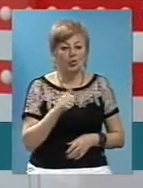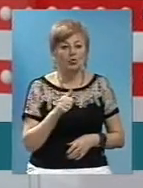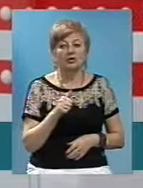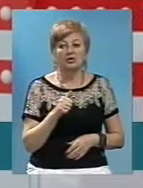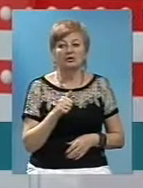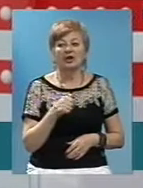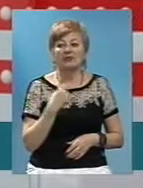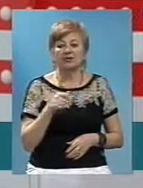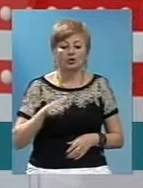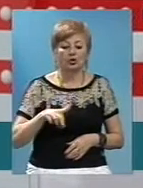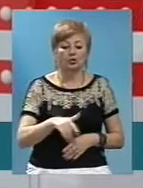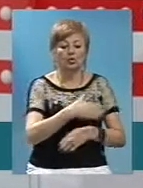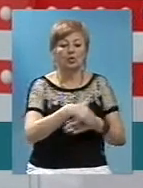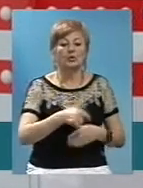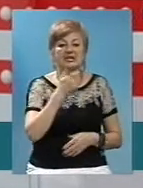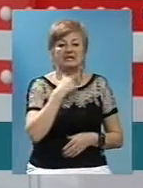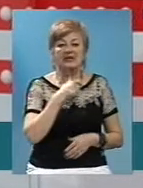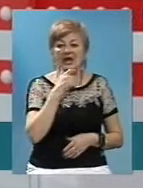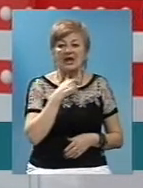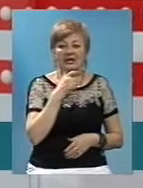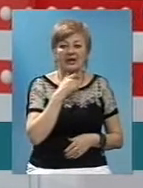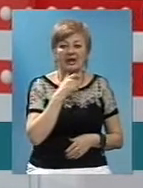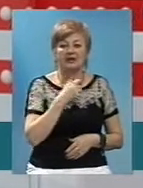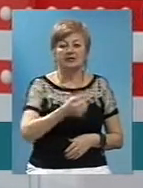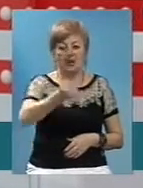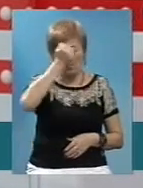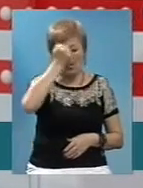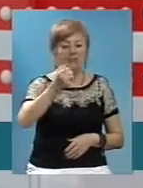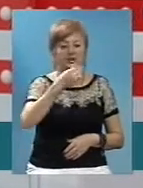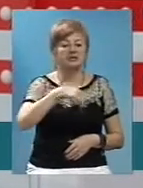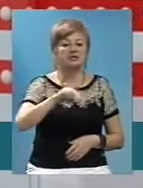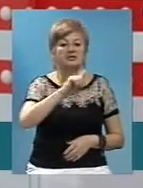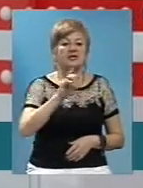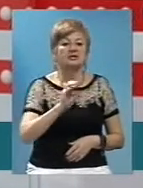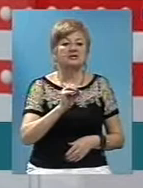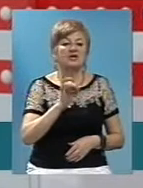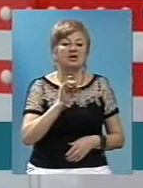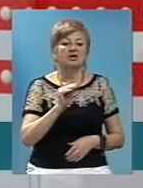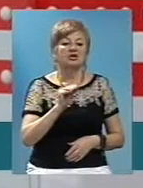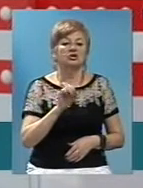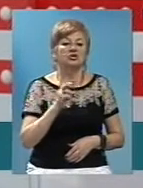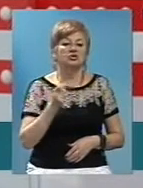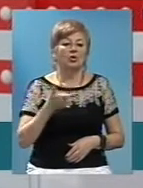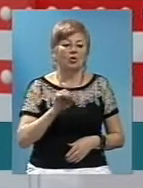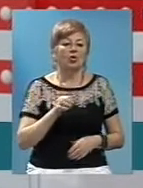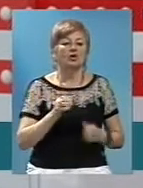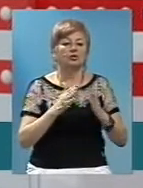іде вулицею Леніна повз пам'ятник Дзержинському чи повз ДК